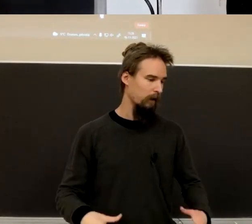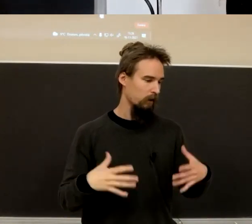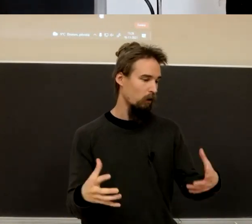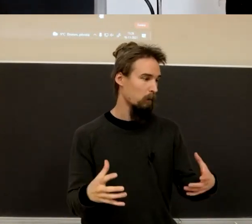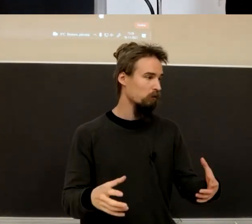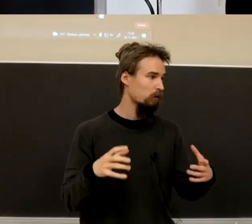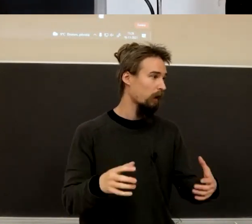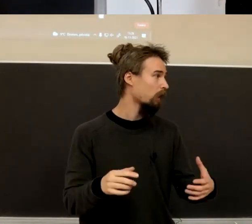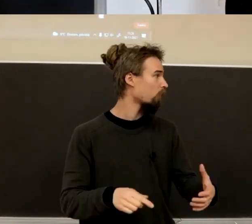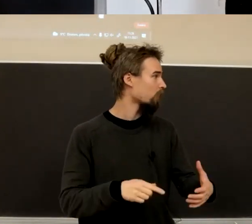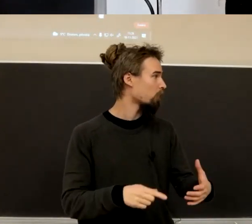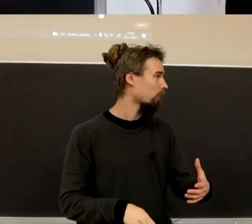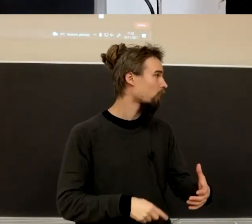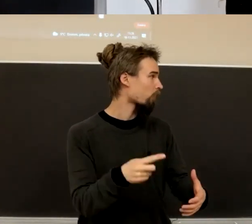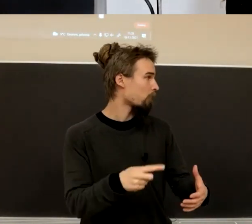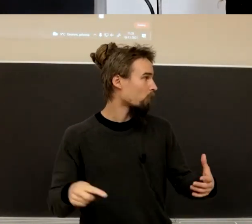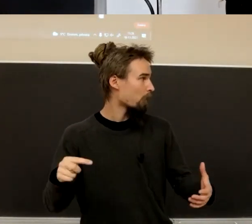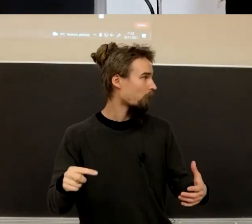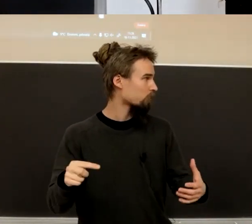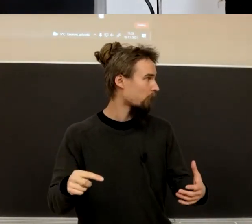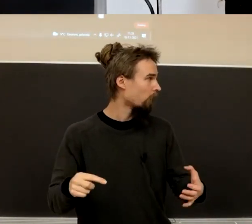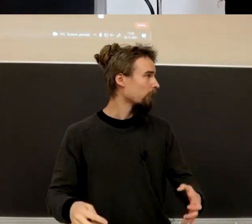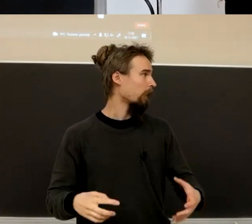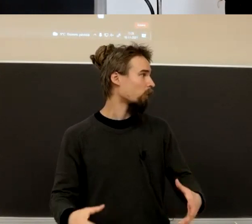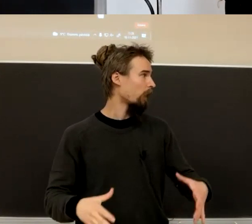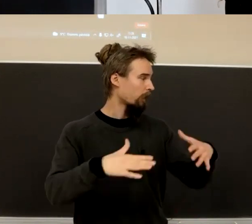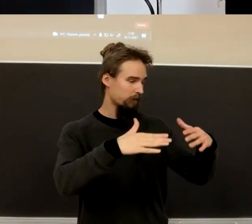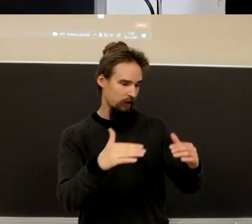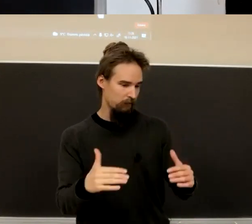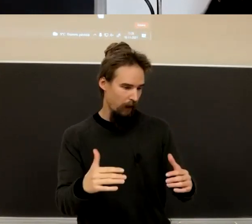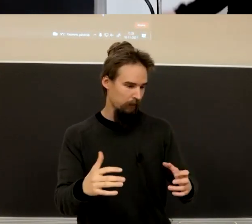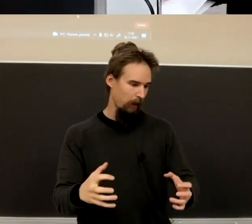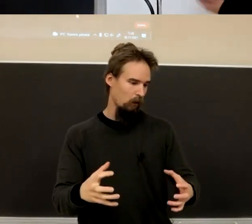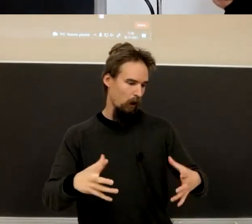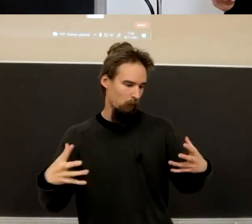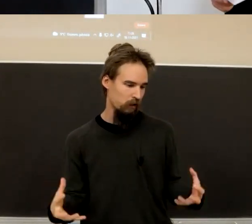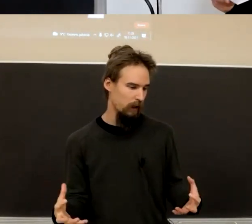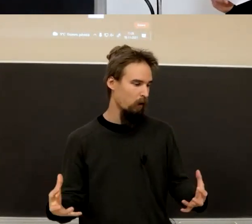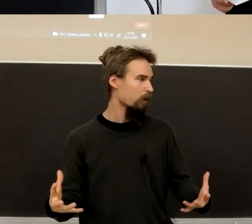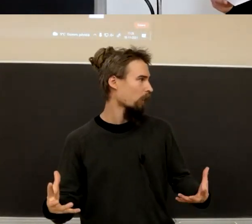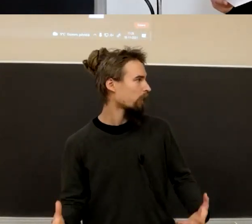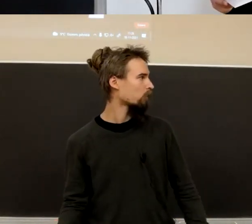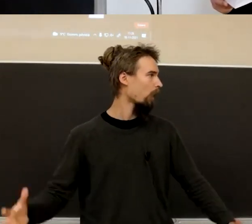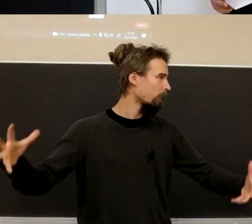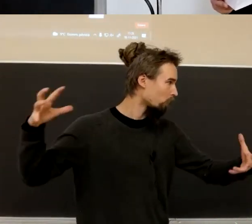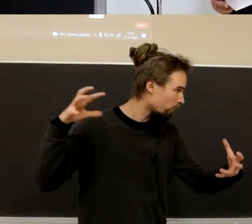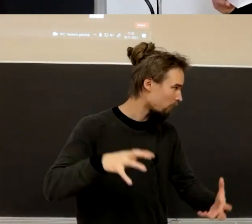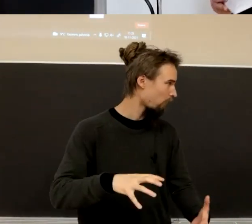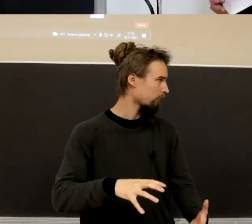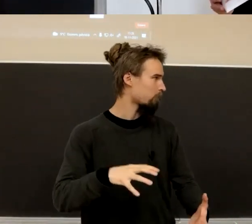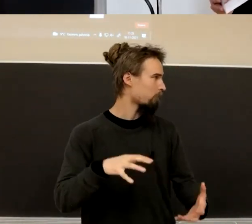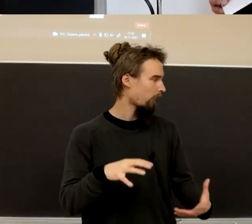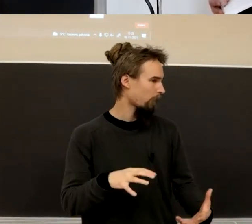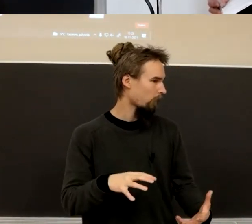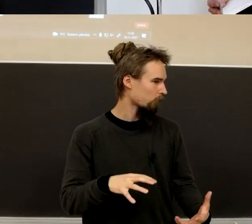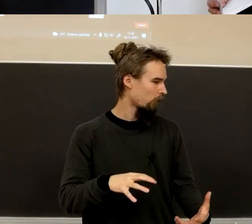että henkiset kokemukset välillä voi semmoisen niin kuin rebound-mekanismina ikään kuin hetkellisesti vähentää egoa, mutta sitten ego-rakenteet tuleekin tosi